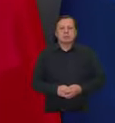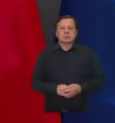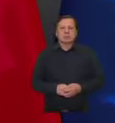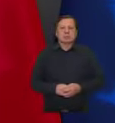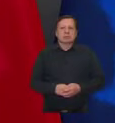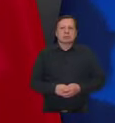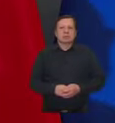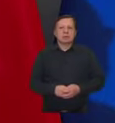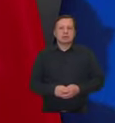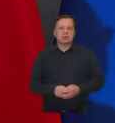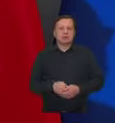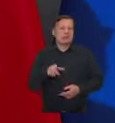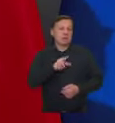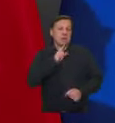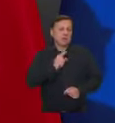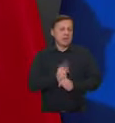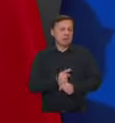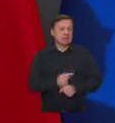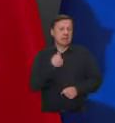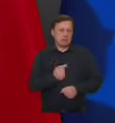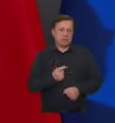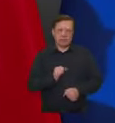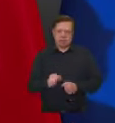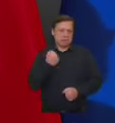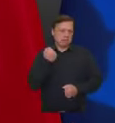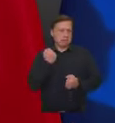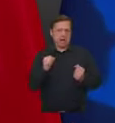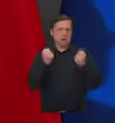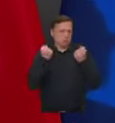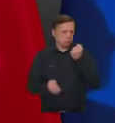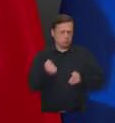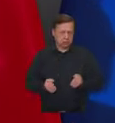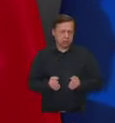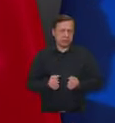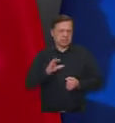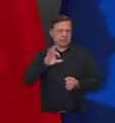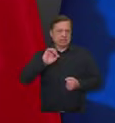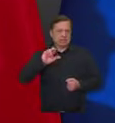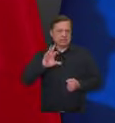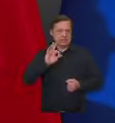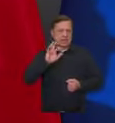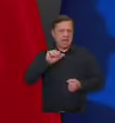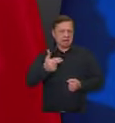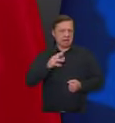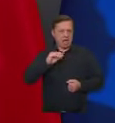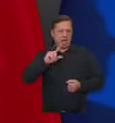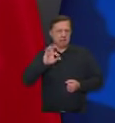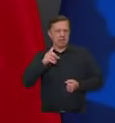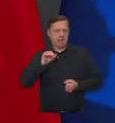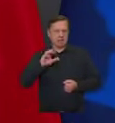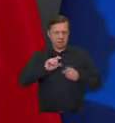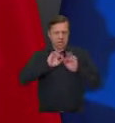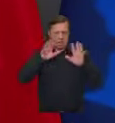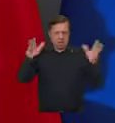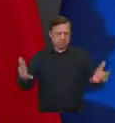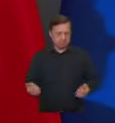jest oczywiście decyzja bardzo taka trudna, ogłoszenie stanu epidemii w kraju, ale myślę, że